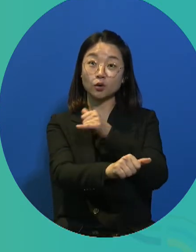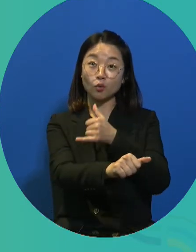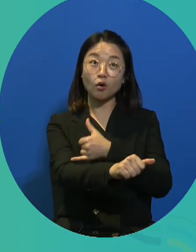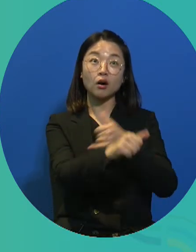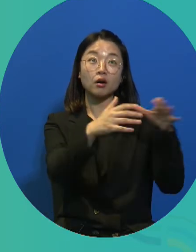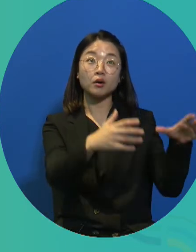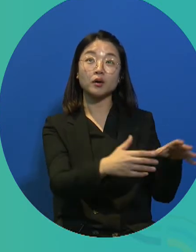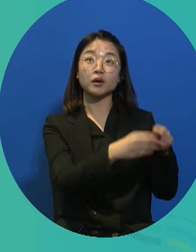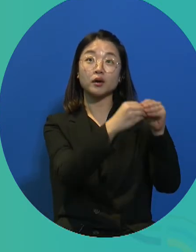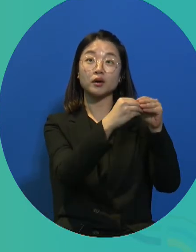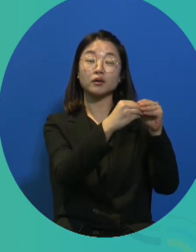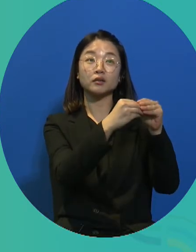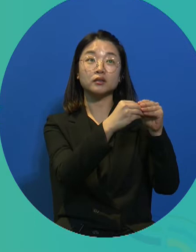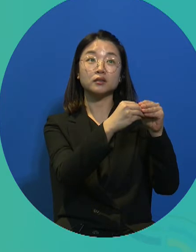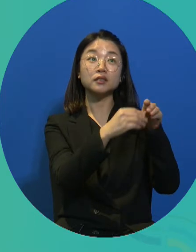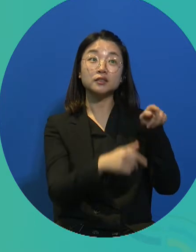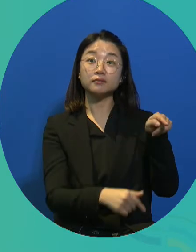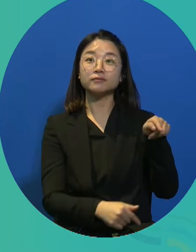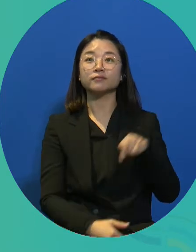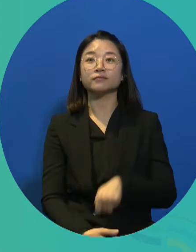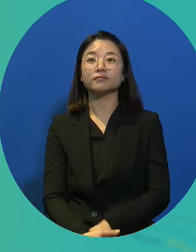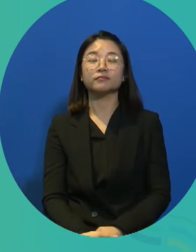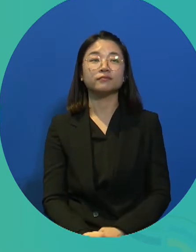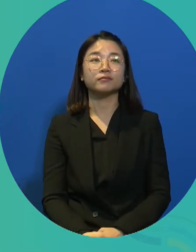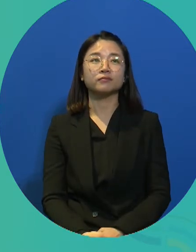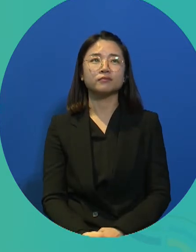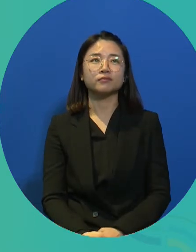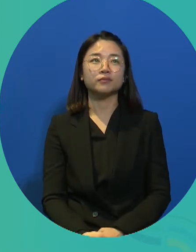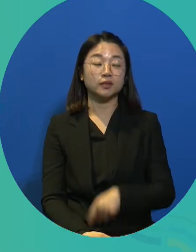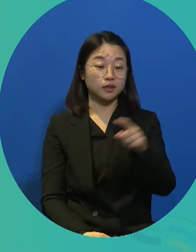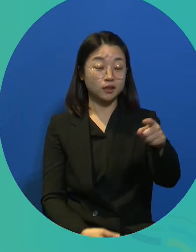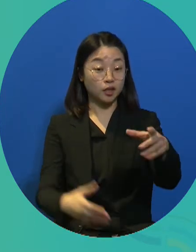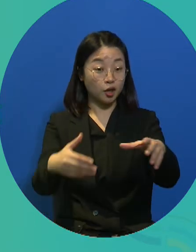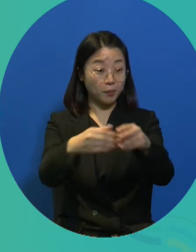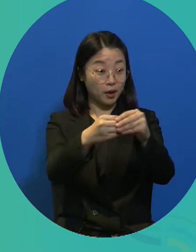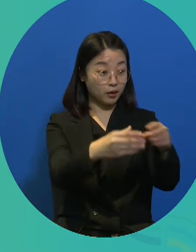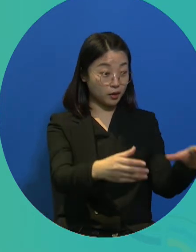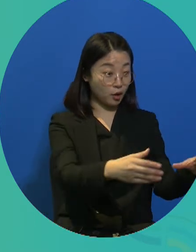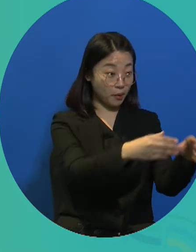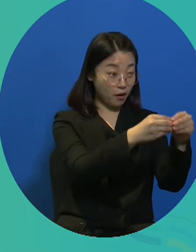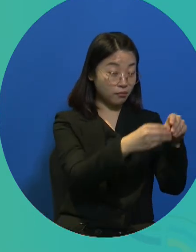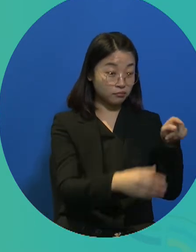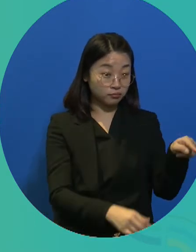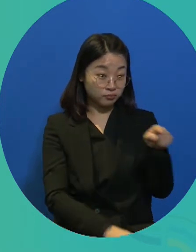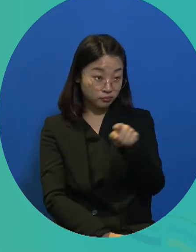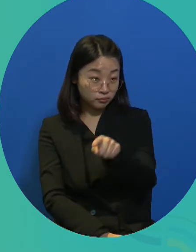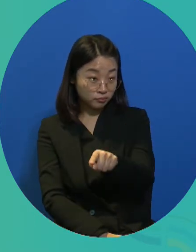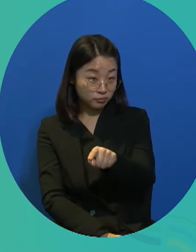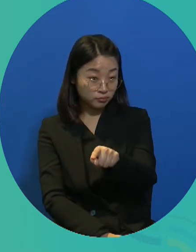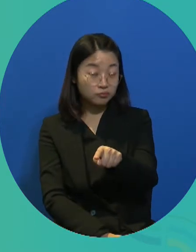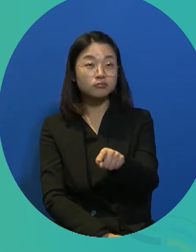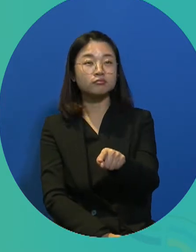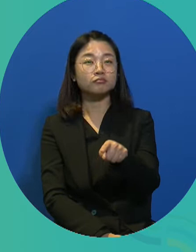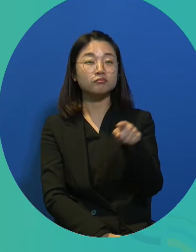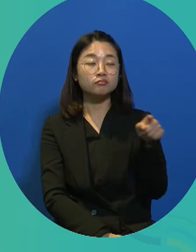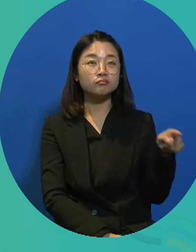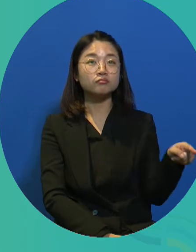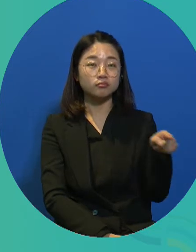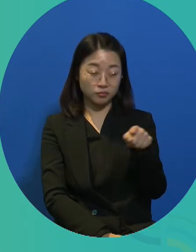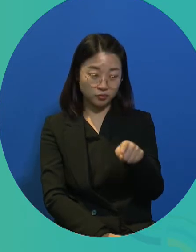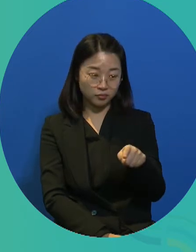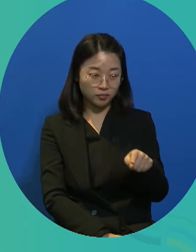영어로 옵셔널 프로토콜이라고 하는데요. 각 협약의 이행을 보완하기 위해서 만든 별도의